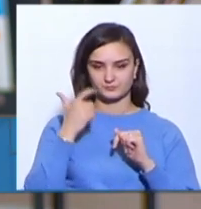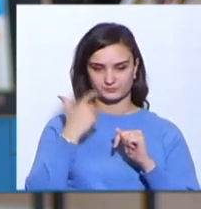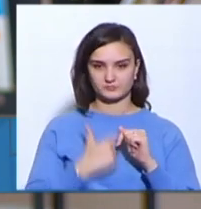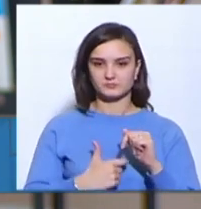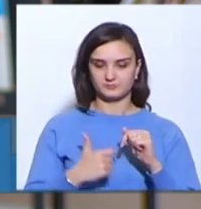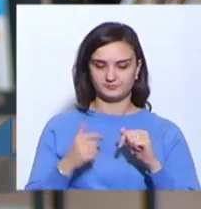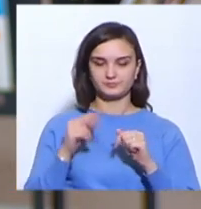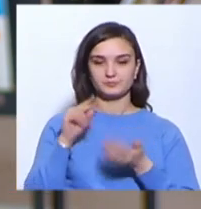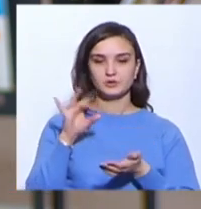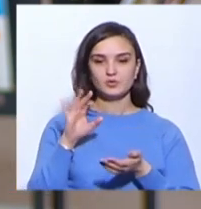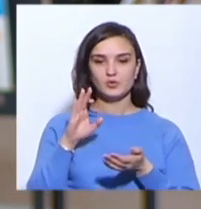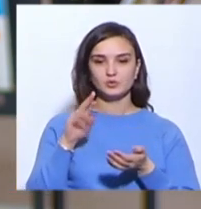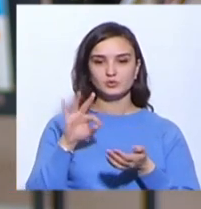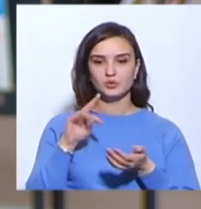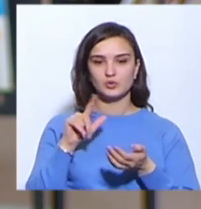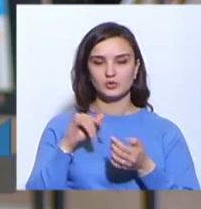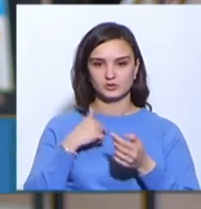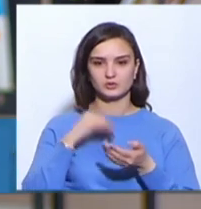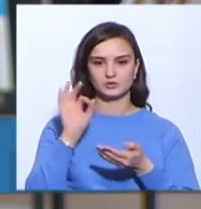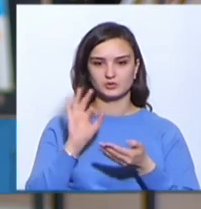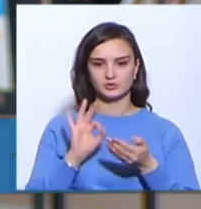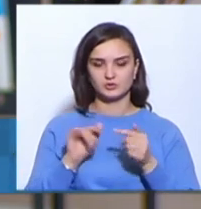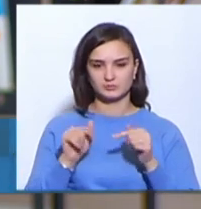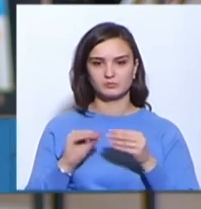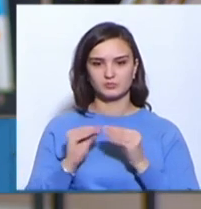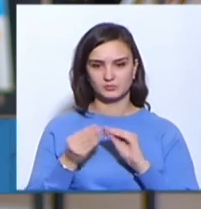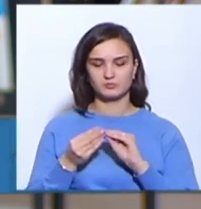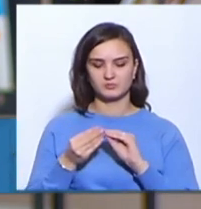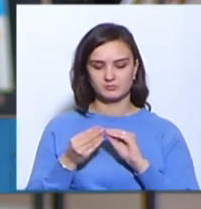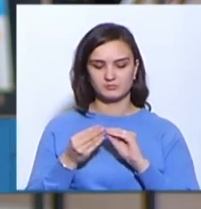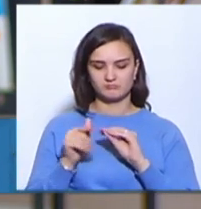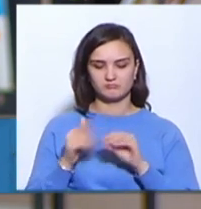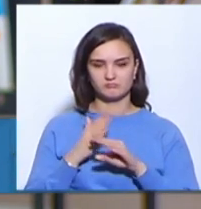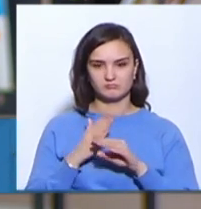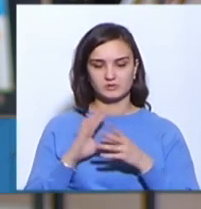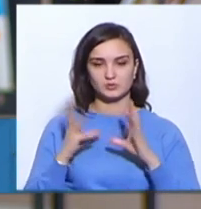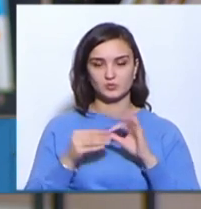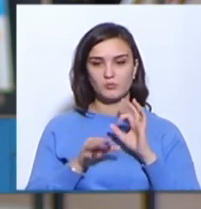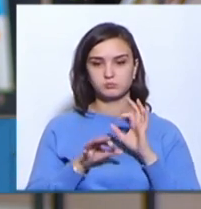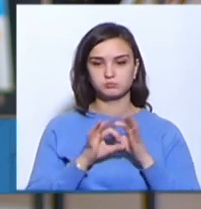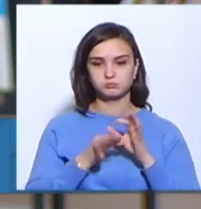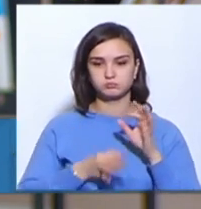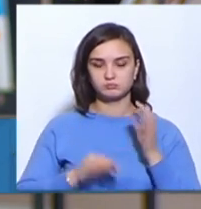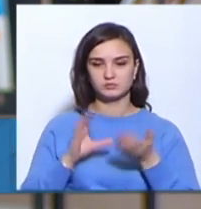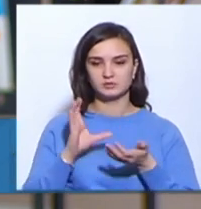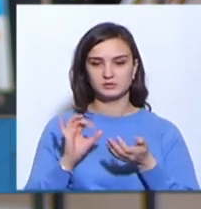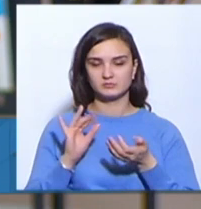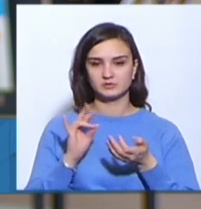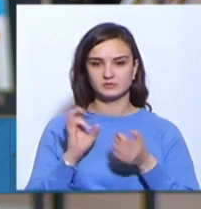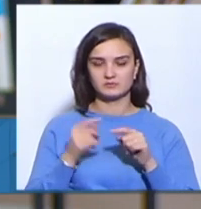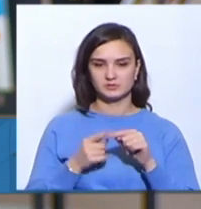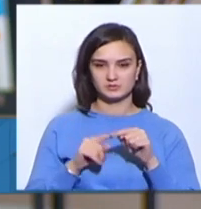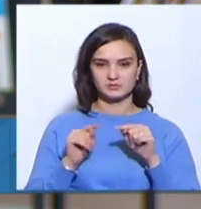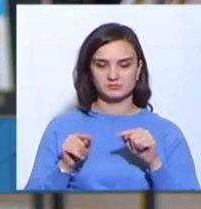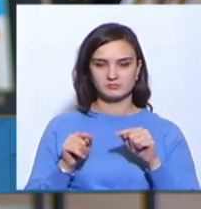პროქტოლოგი საკმაოდ ხშირად ვთქვი ხოლმე ას აღნიშნული პრობლემის წინაშე, ზოგადად ცხვილი ნაწლავის სიმსივნეები, ანუ იგივე